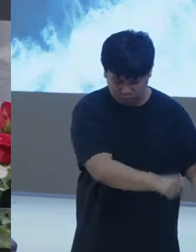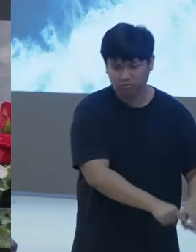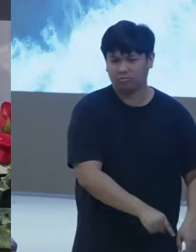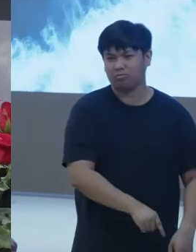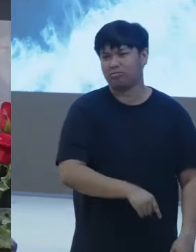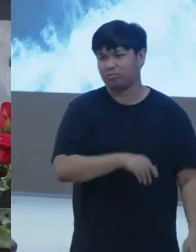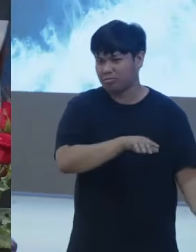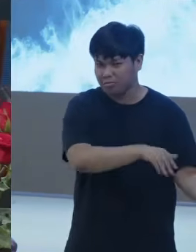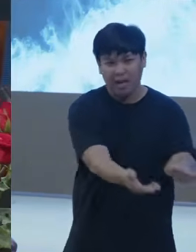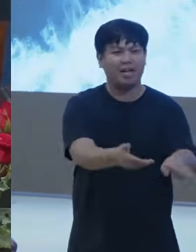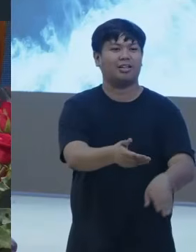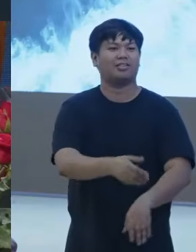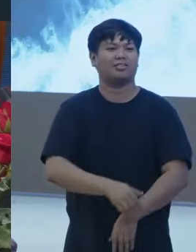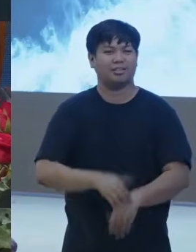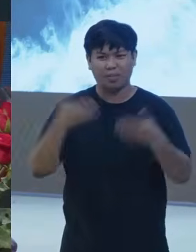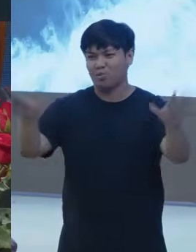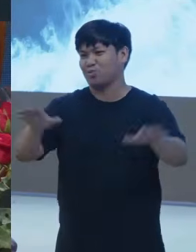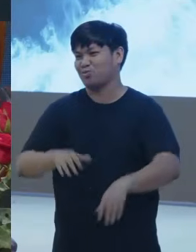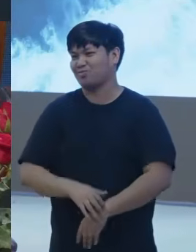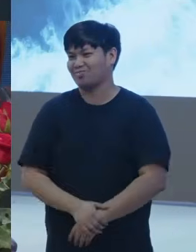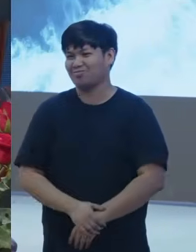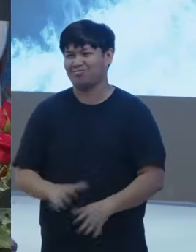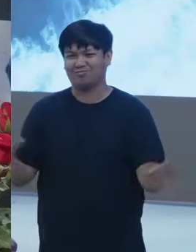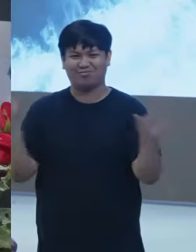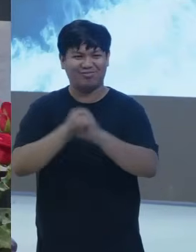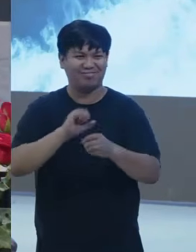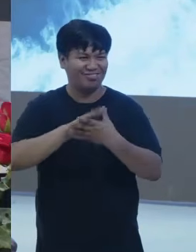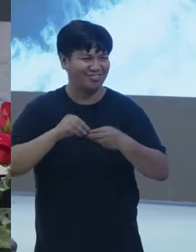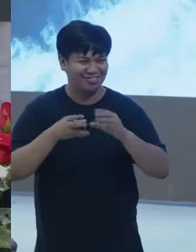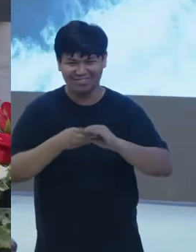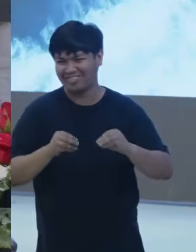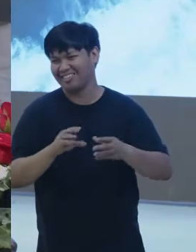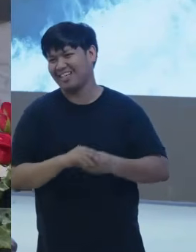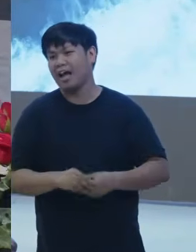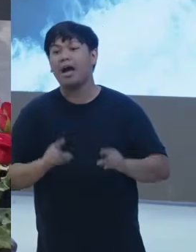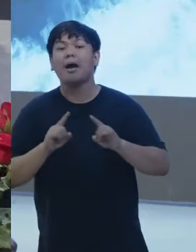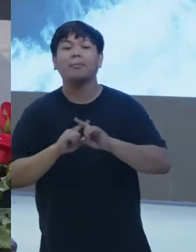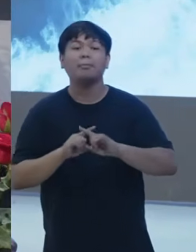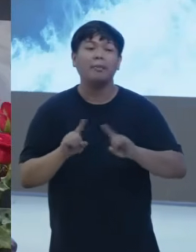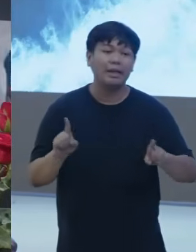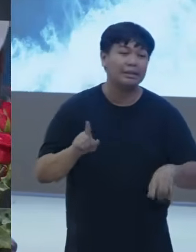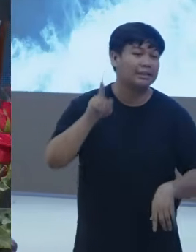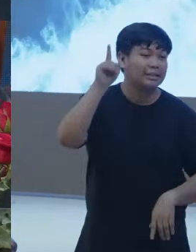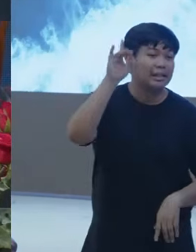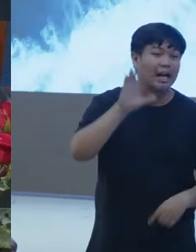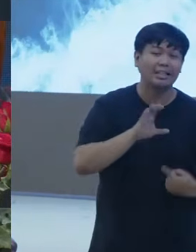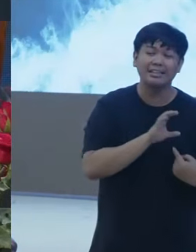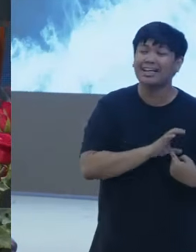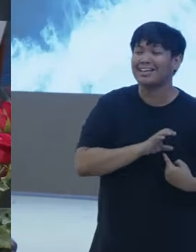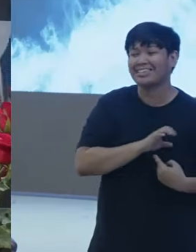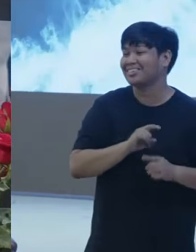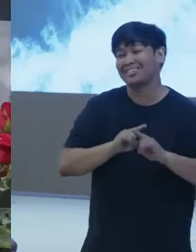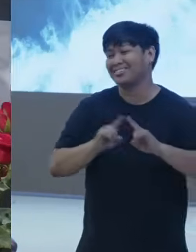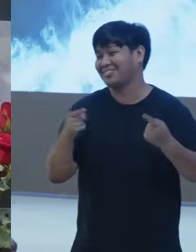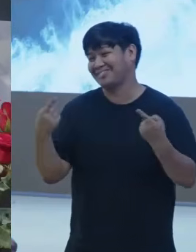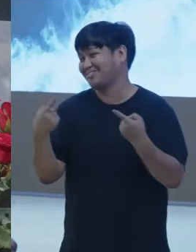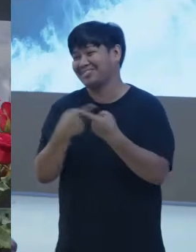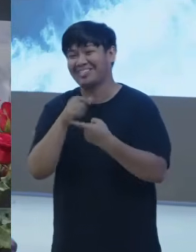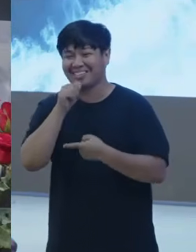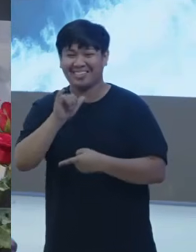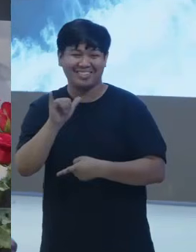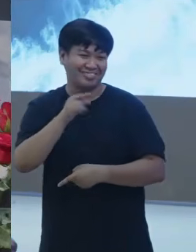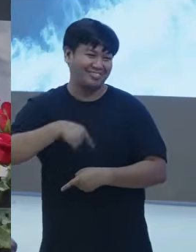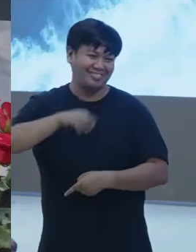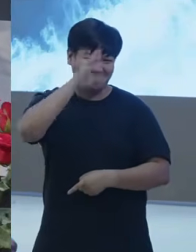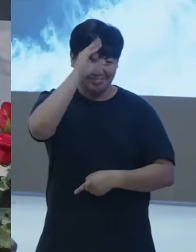na katotohanan tungkol sa personal na identity ng Diyos ay kanyang ginawa ng Diyos